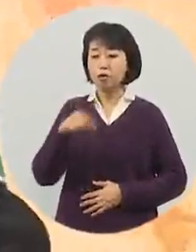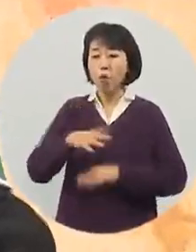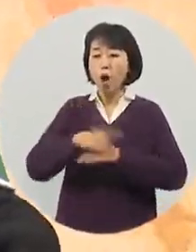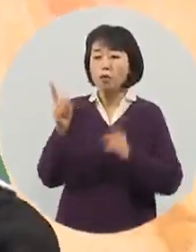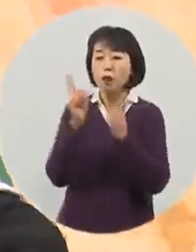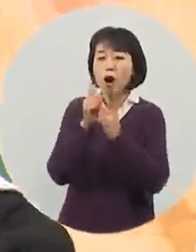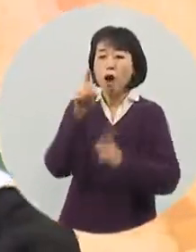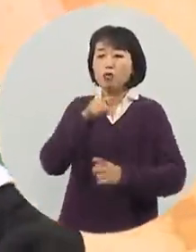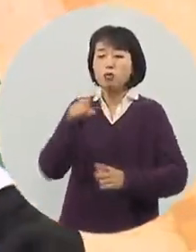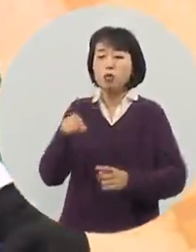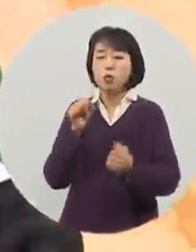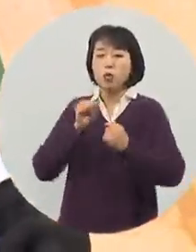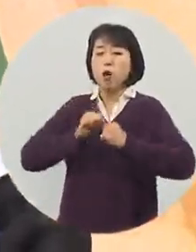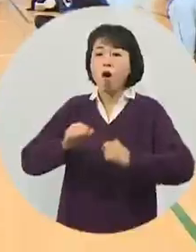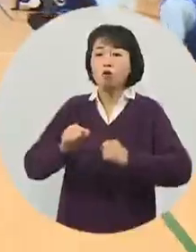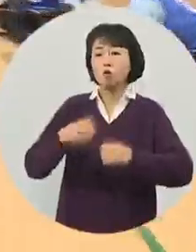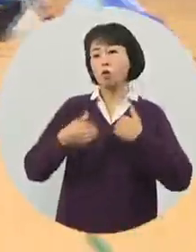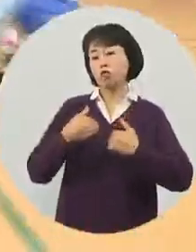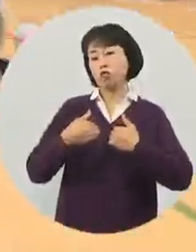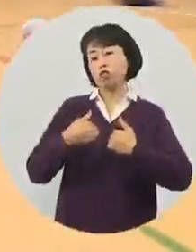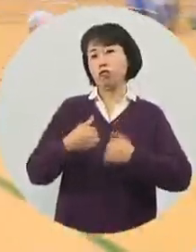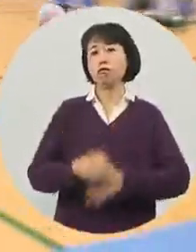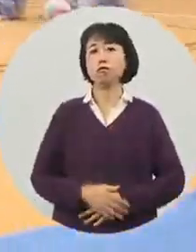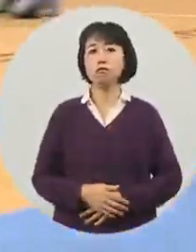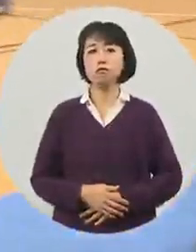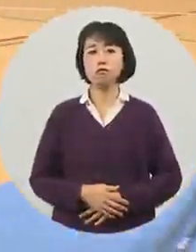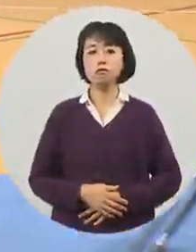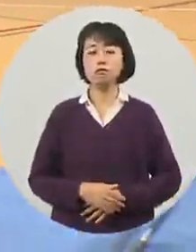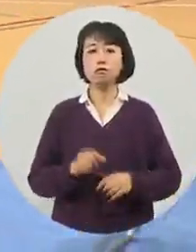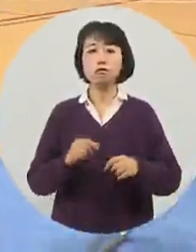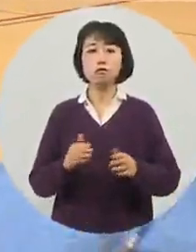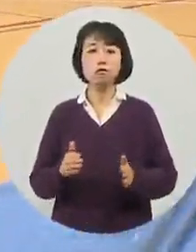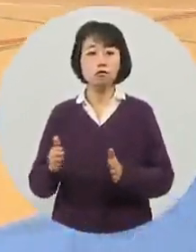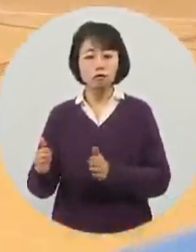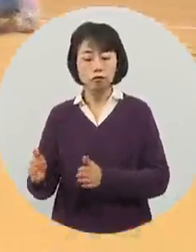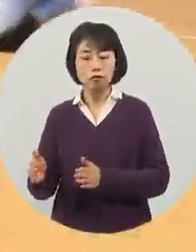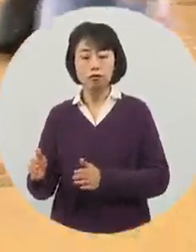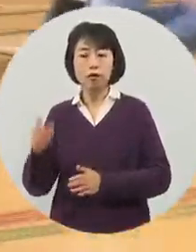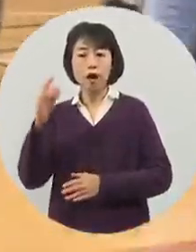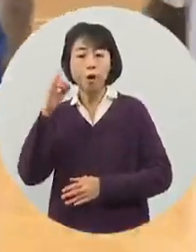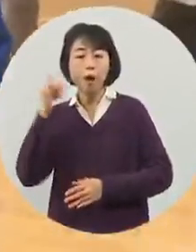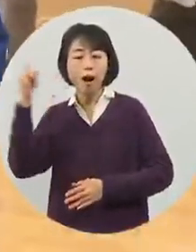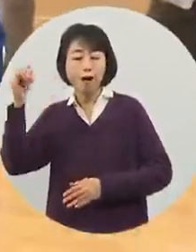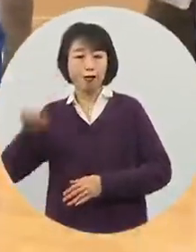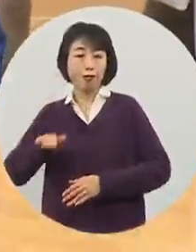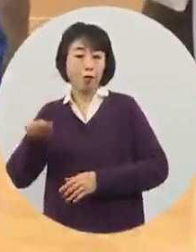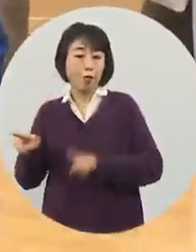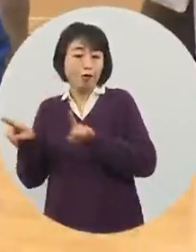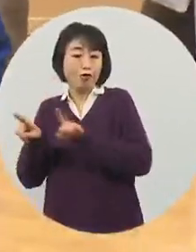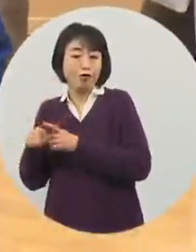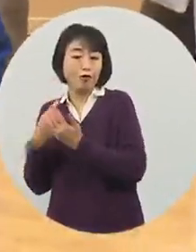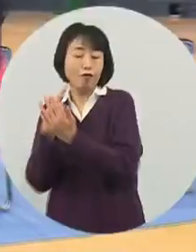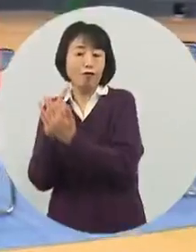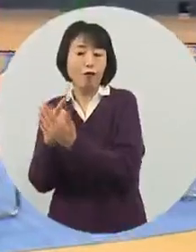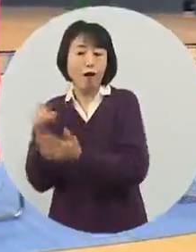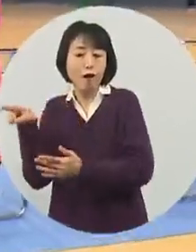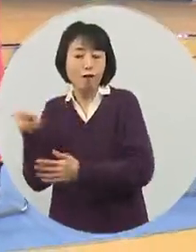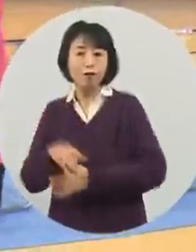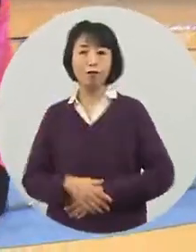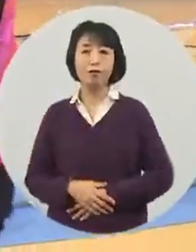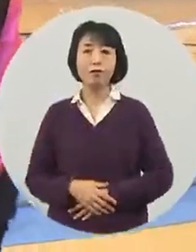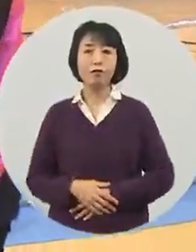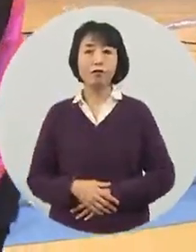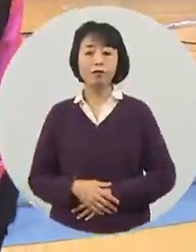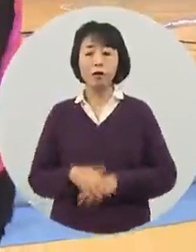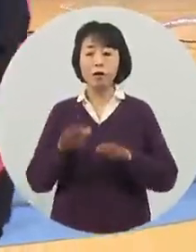楽しいですね。 一方で親子で参加されていたこちらの女性は、 なんで今